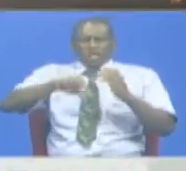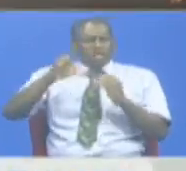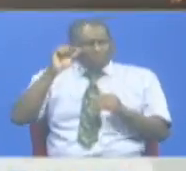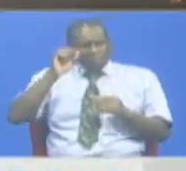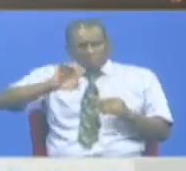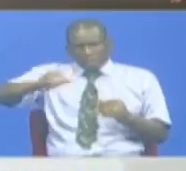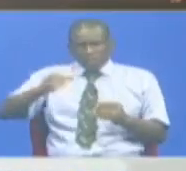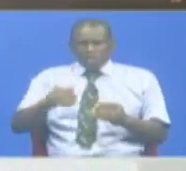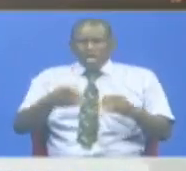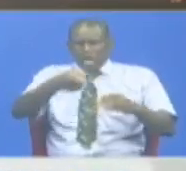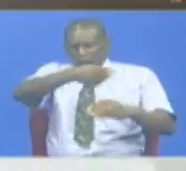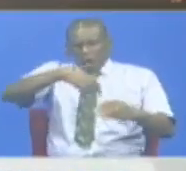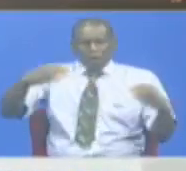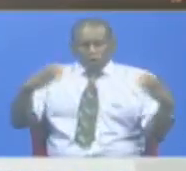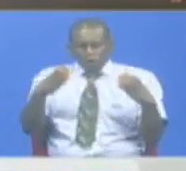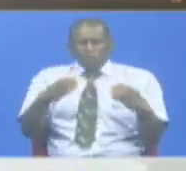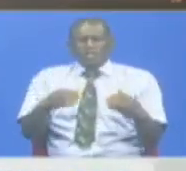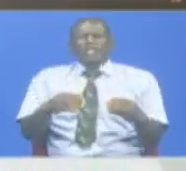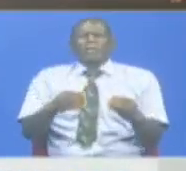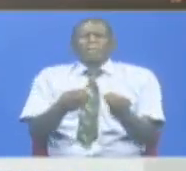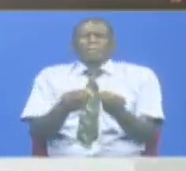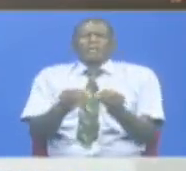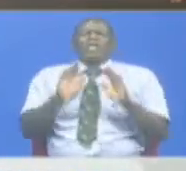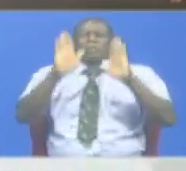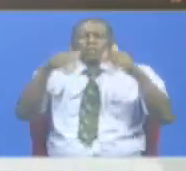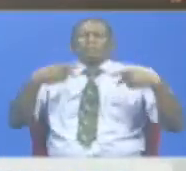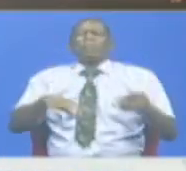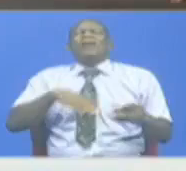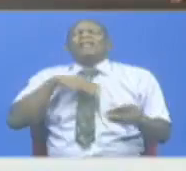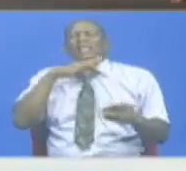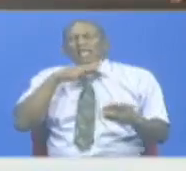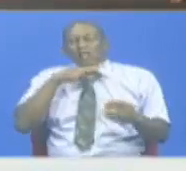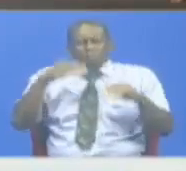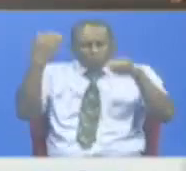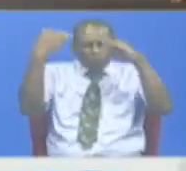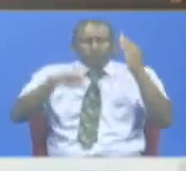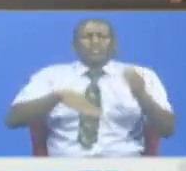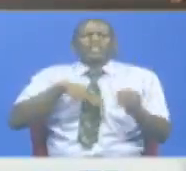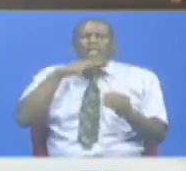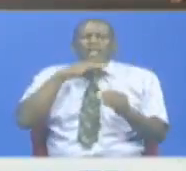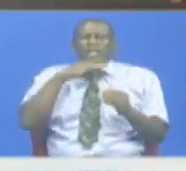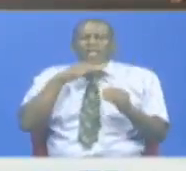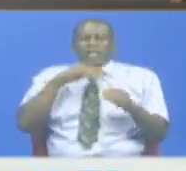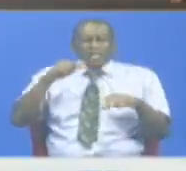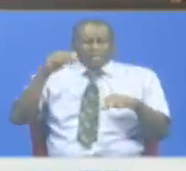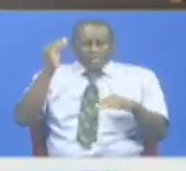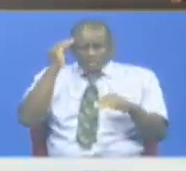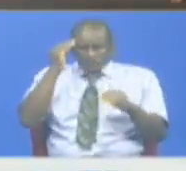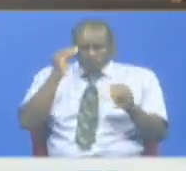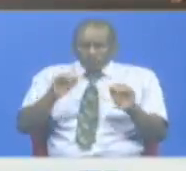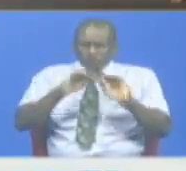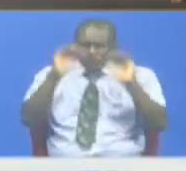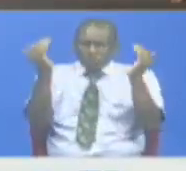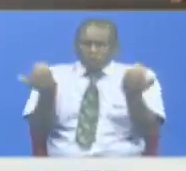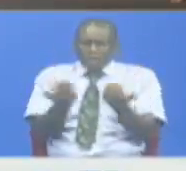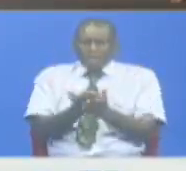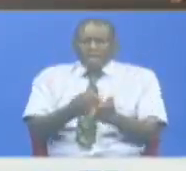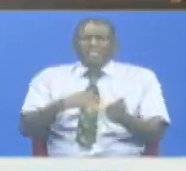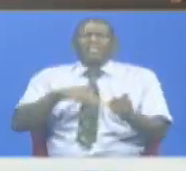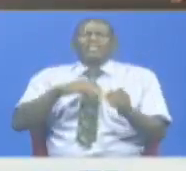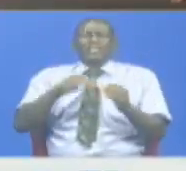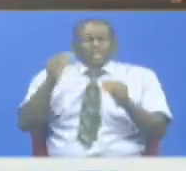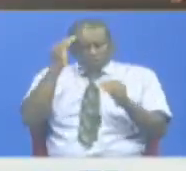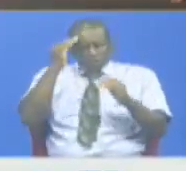yetu inapoteza watu ambao ni maarufu, wasomi, kielimu ya dunia na kielimu ya akhera. Kwa sababu njuzi